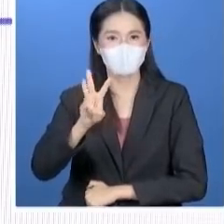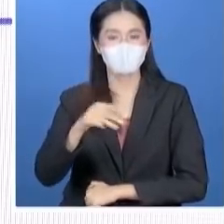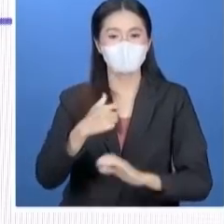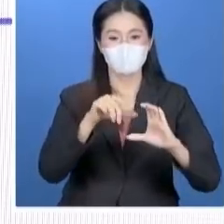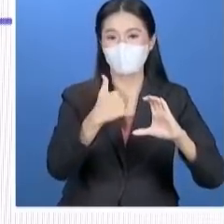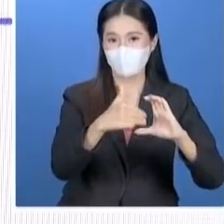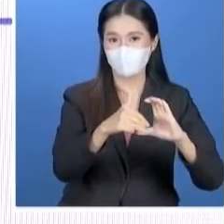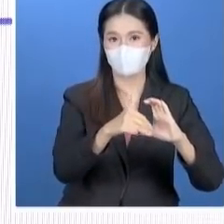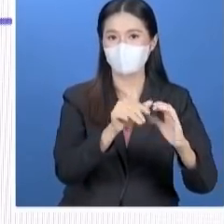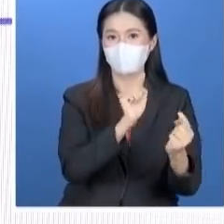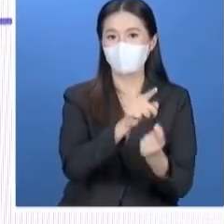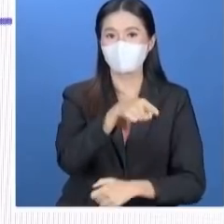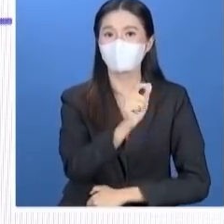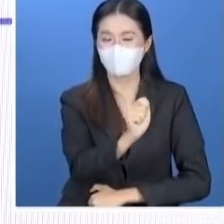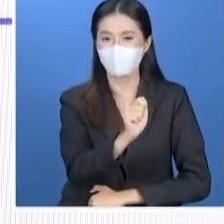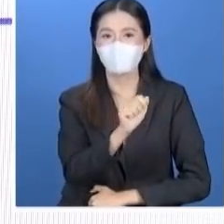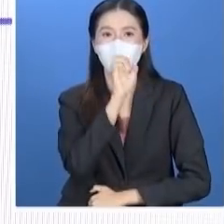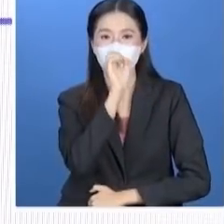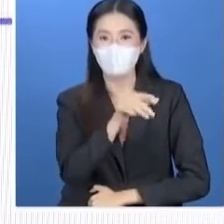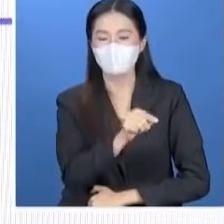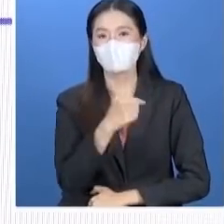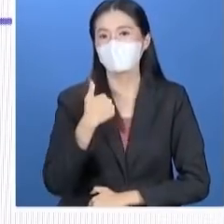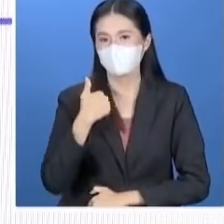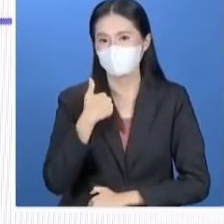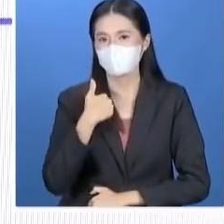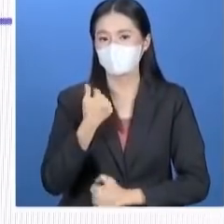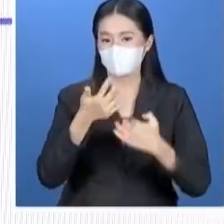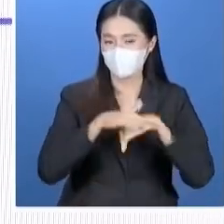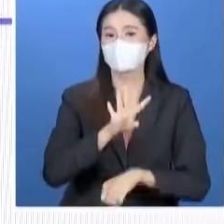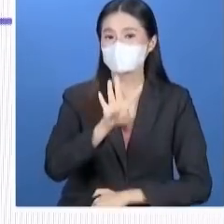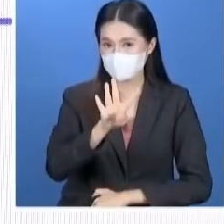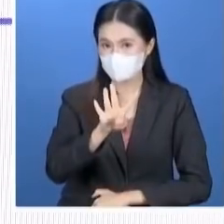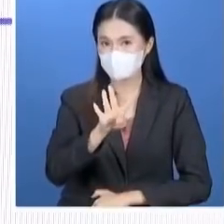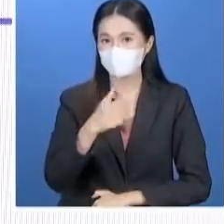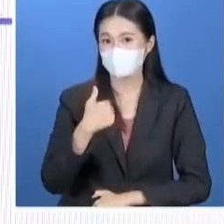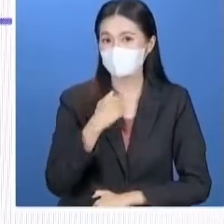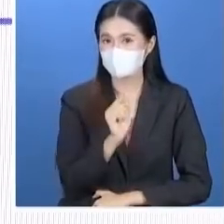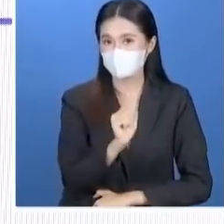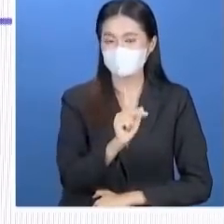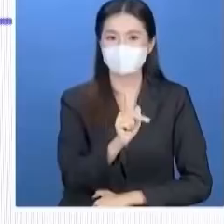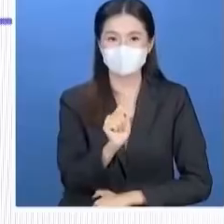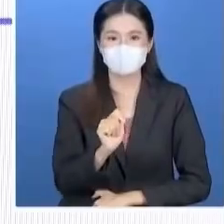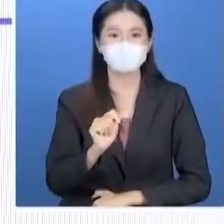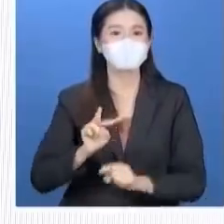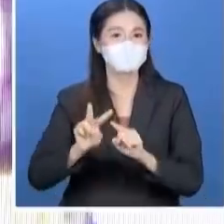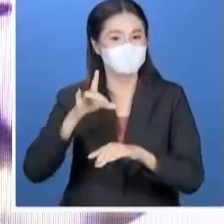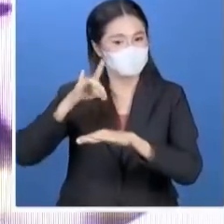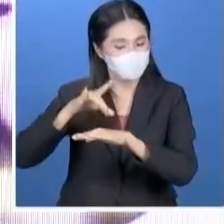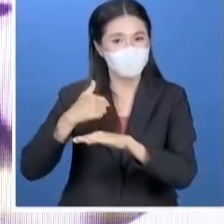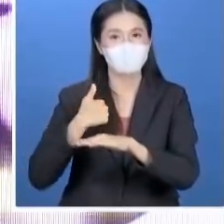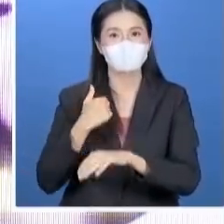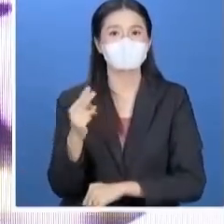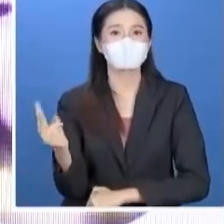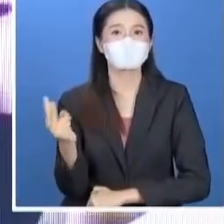ได้ส่งข้อความไปหานายปอโดยกติกบอกว่าจะมีแนวร่วมไปด้วย4คนคือ 1. กติก2คุณแตงโม